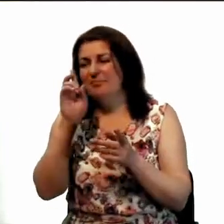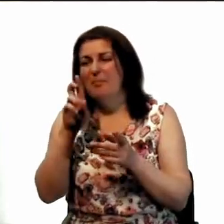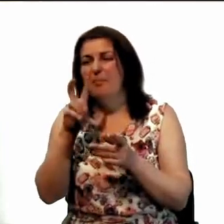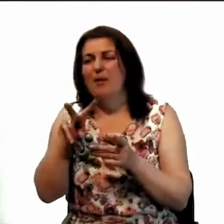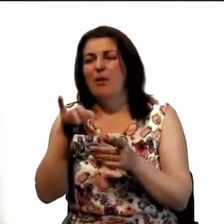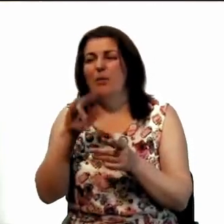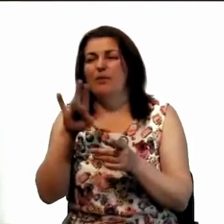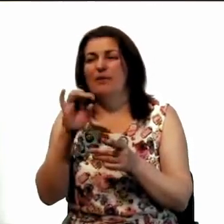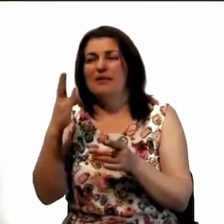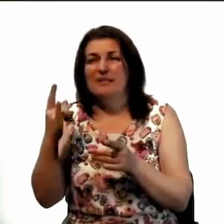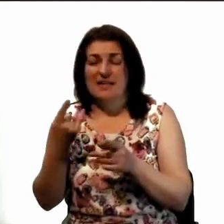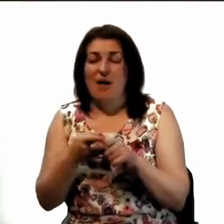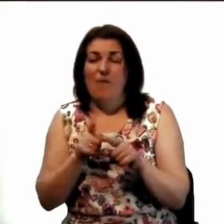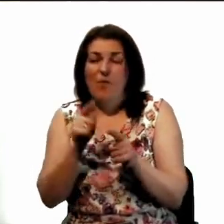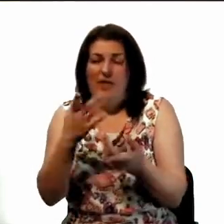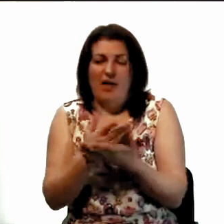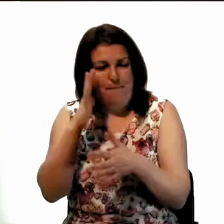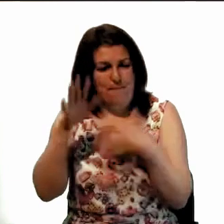И вот откуда пошло блудный сын.